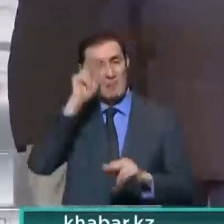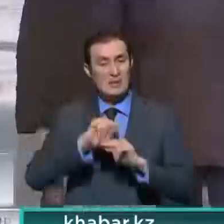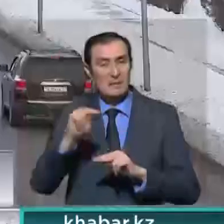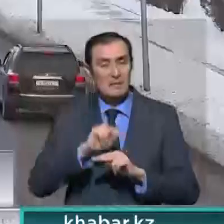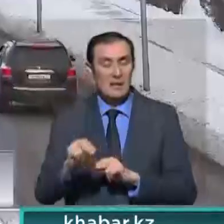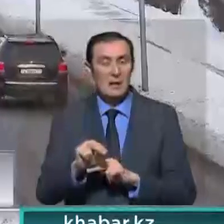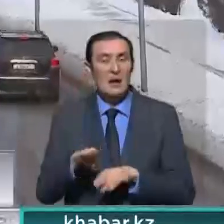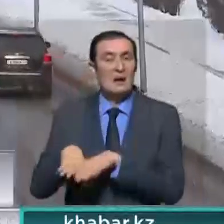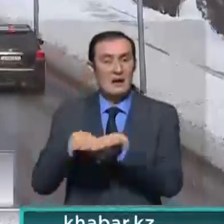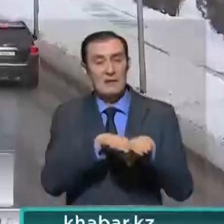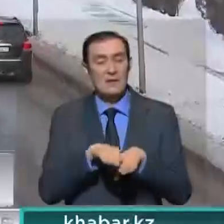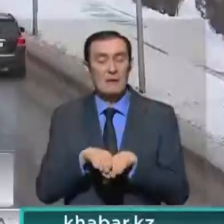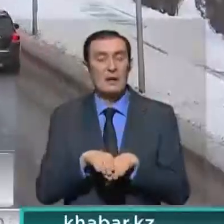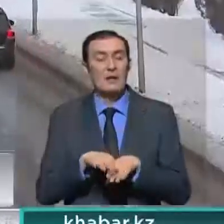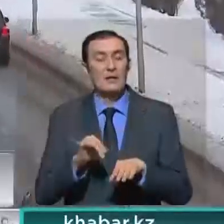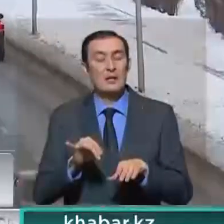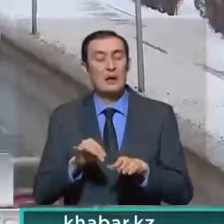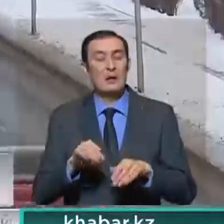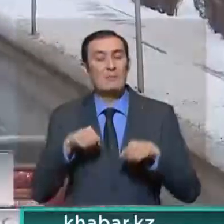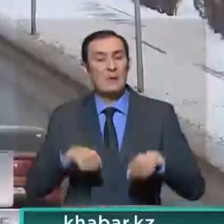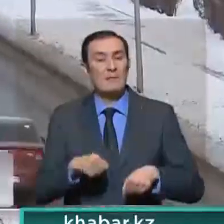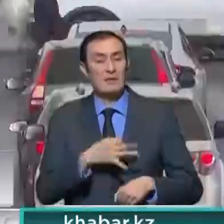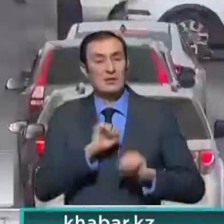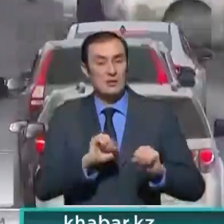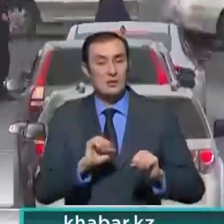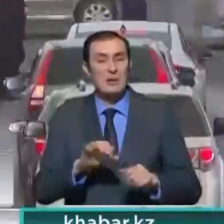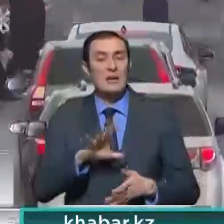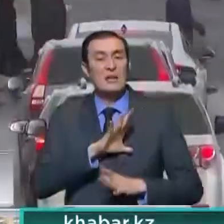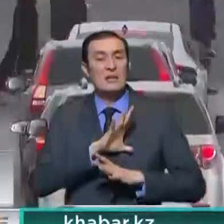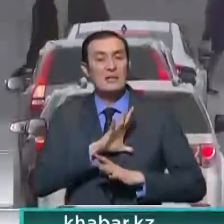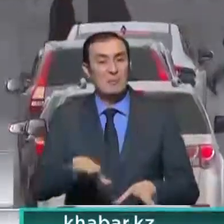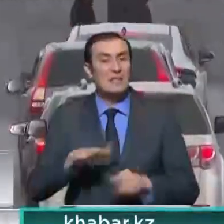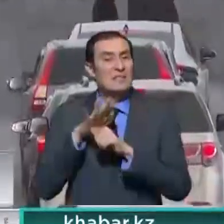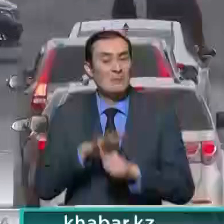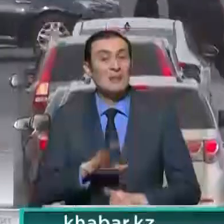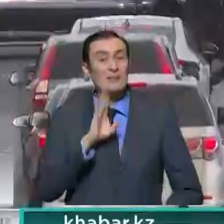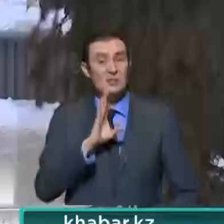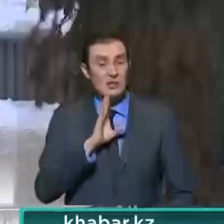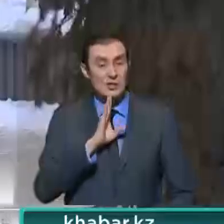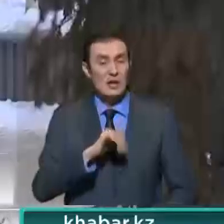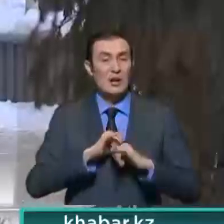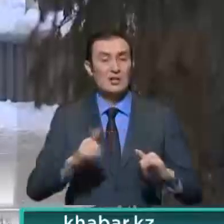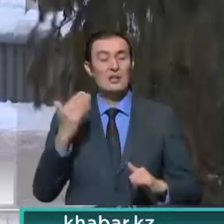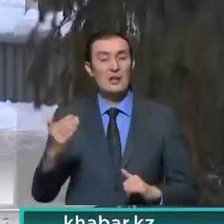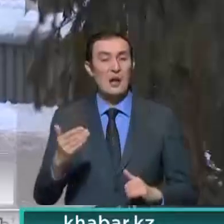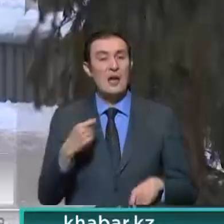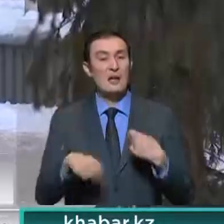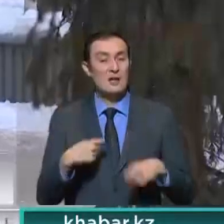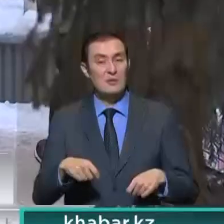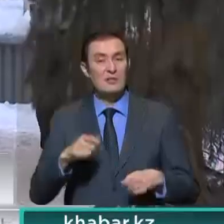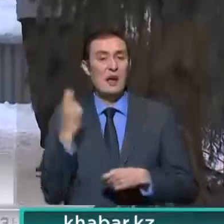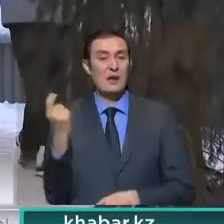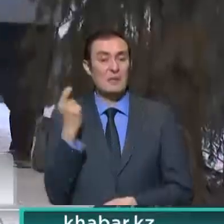гендерно-ориентированными подходами а также правозащитники выступают за исключение дискриминации женщин расширение их экономических